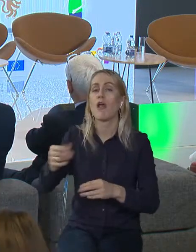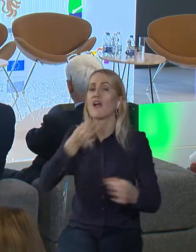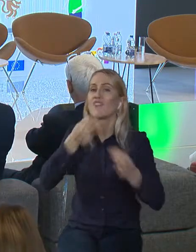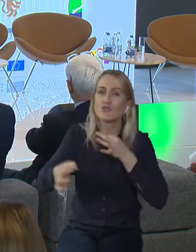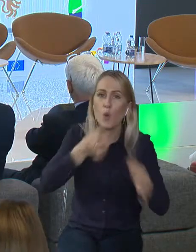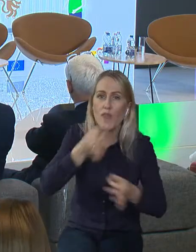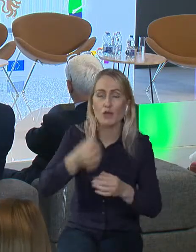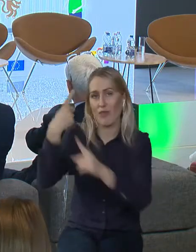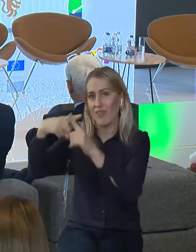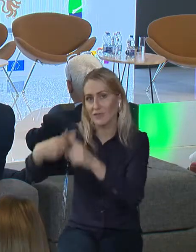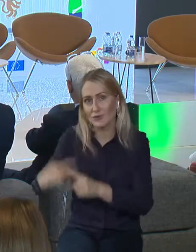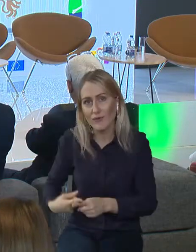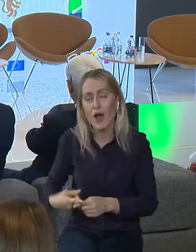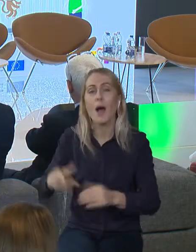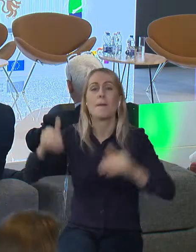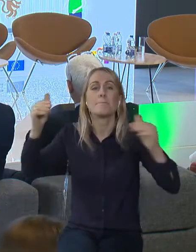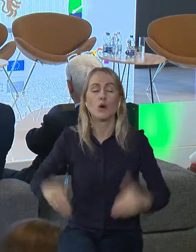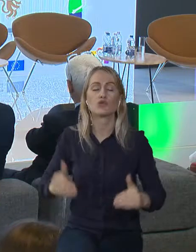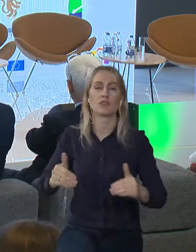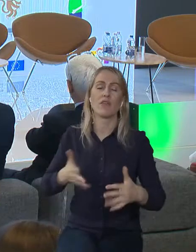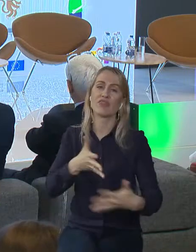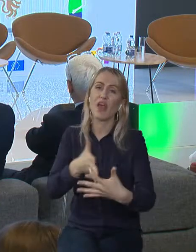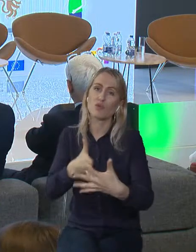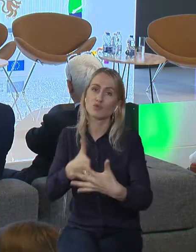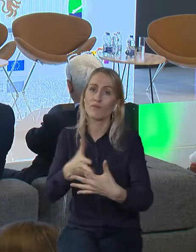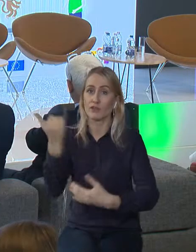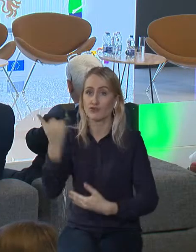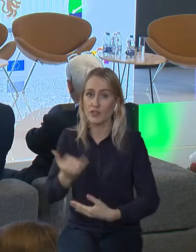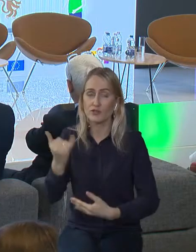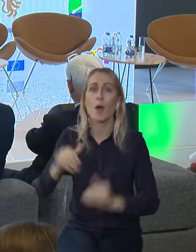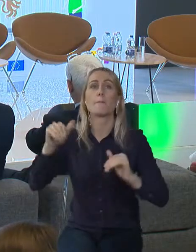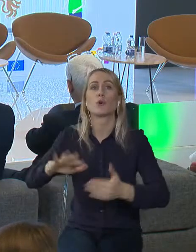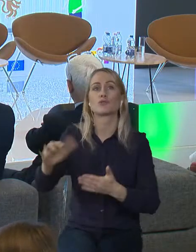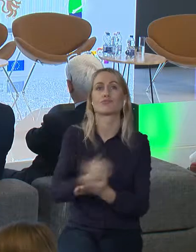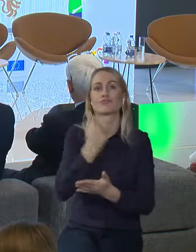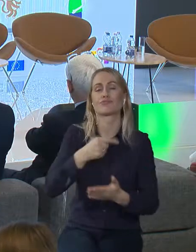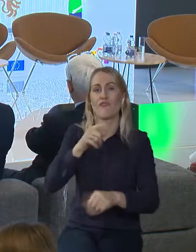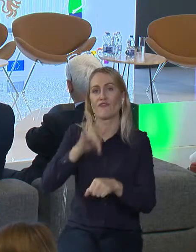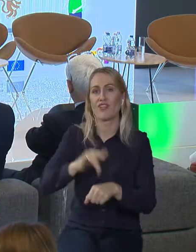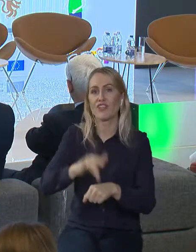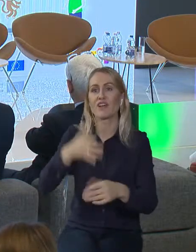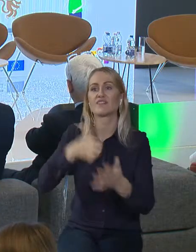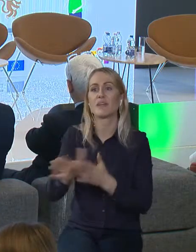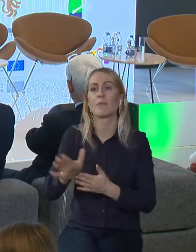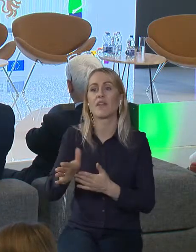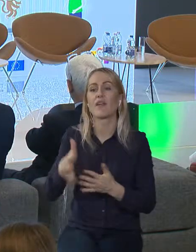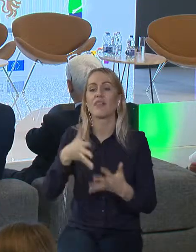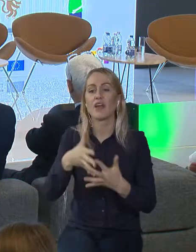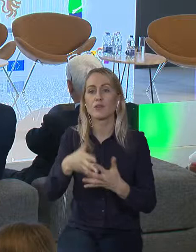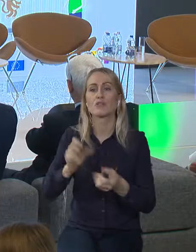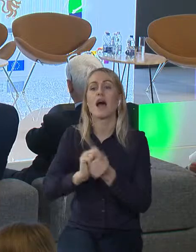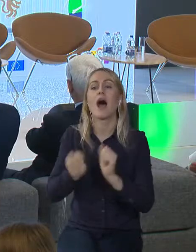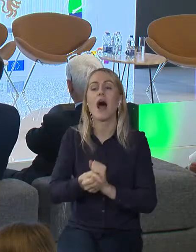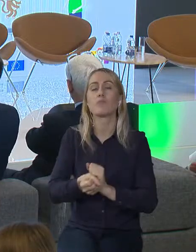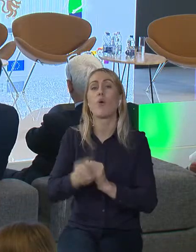testu, możliwość diagnozowania dziecka, otrzymania wyników wstępnej diagnozy, albo ich